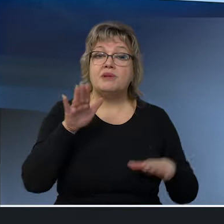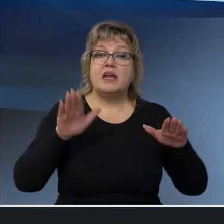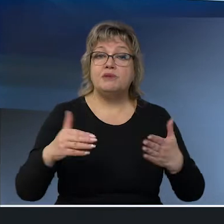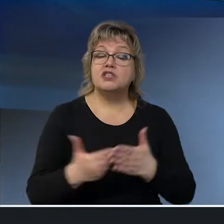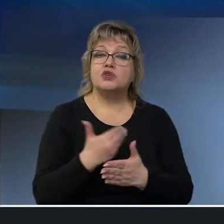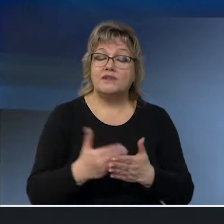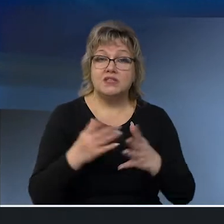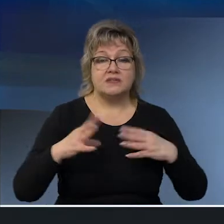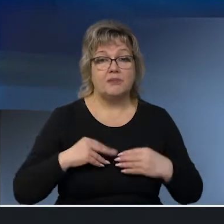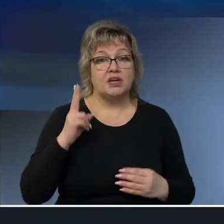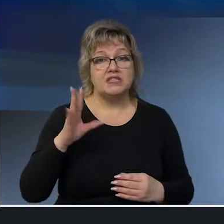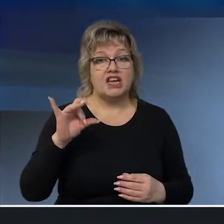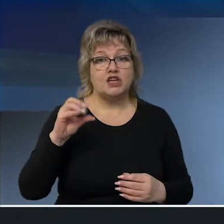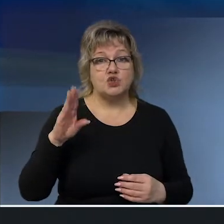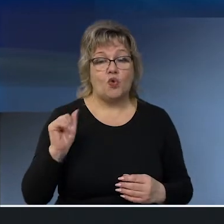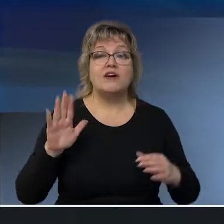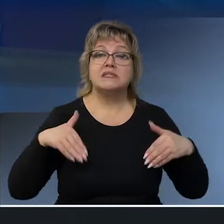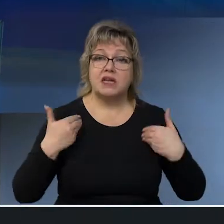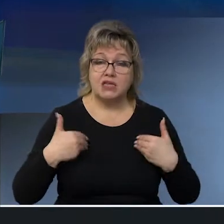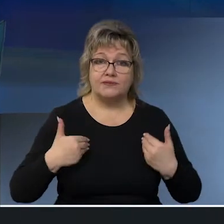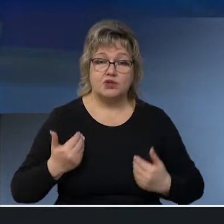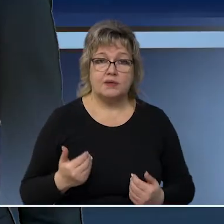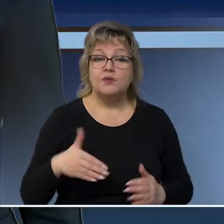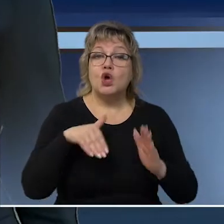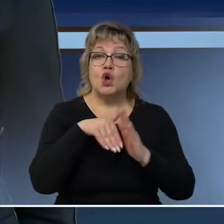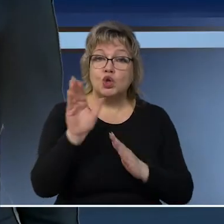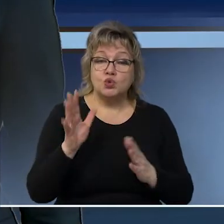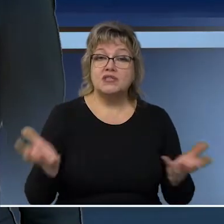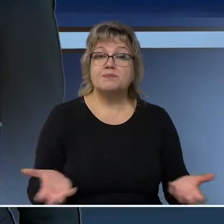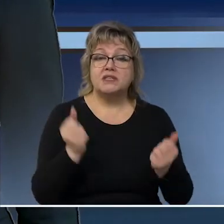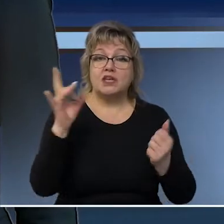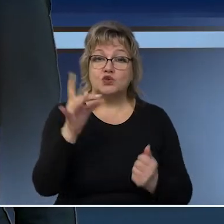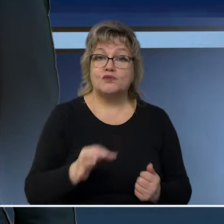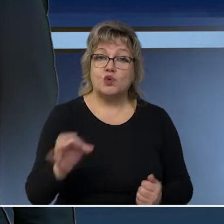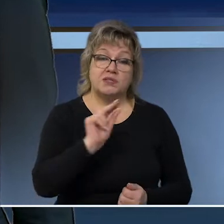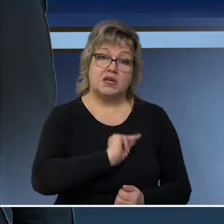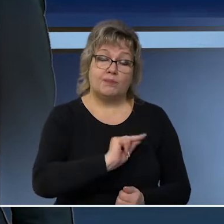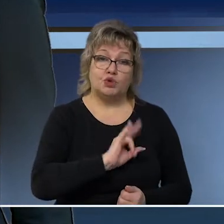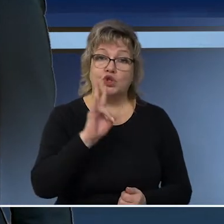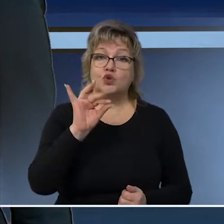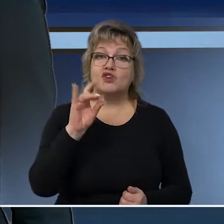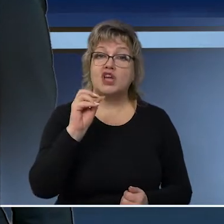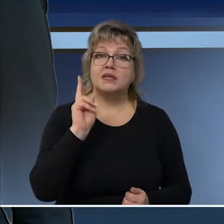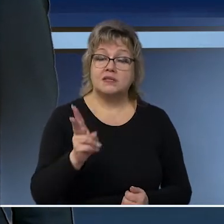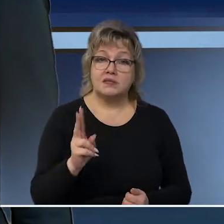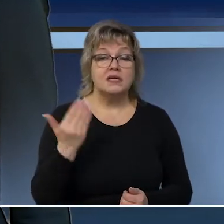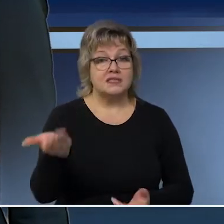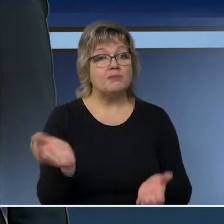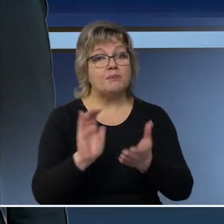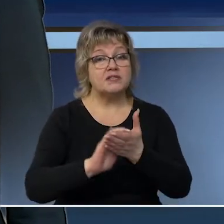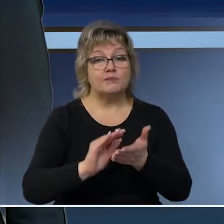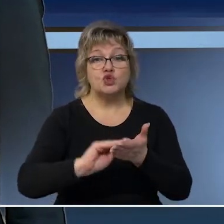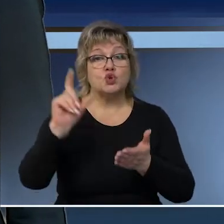Самое время для местных новостей. С вами Каролина Стрельцова. Здравствуйте. Лучший спасатель Ростовской области работает в Новошахтинске. С